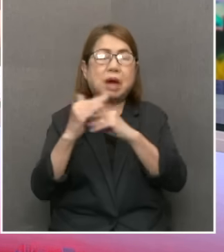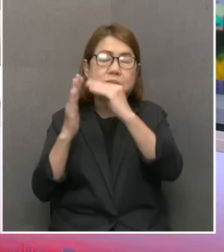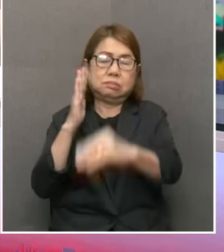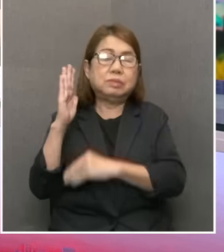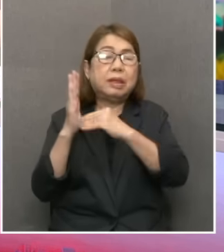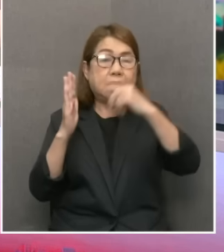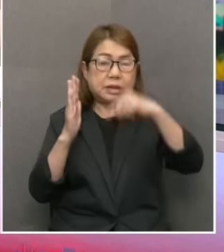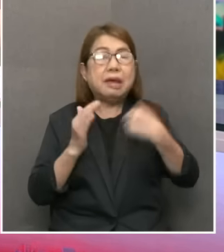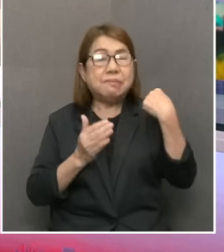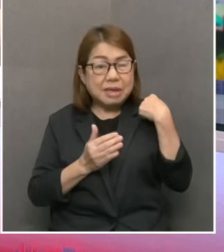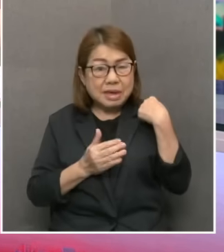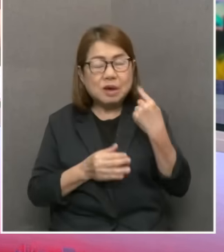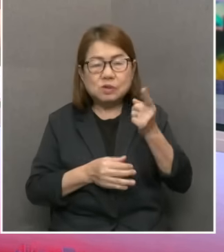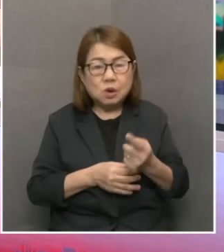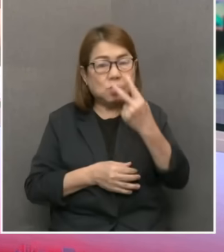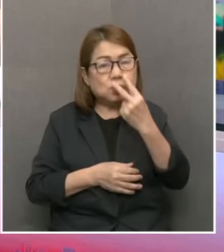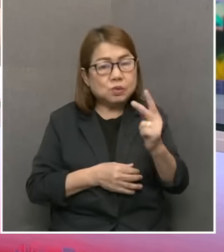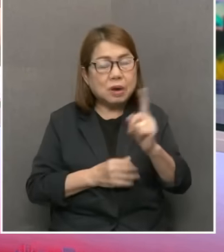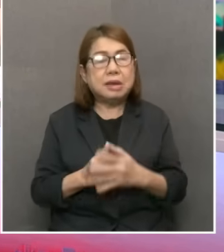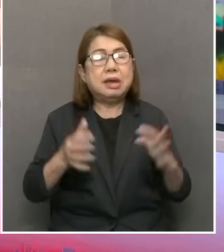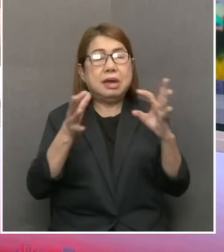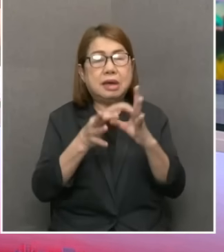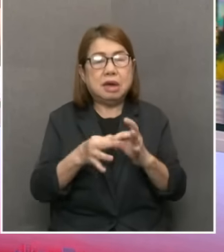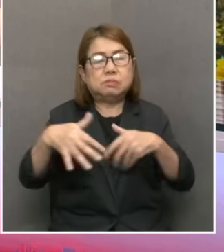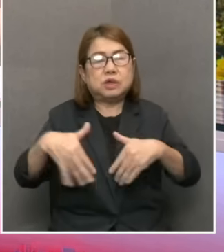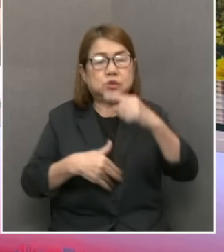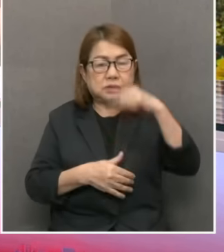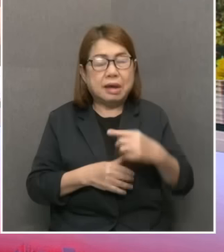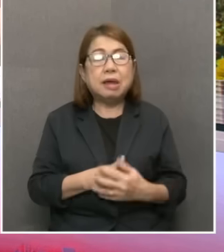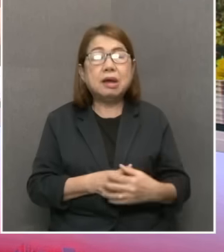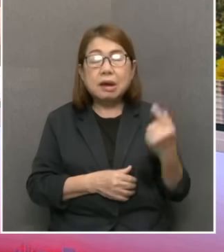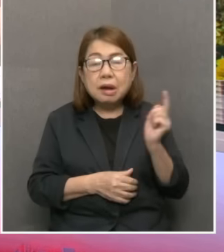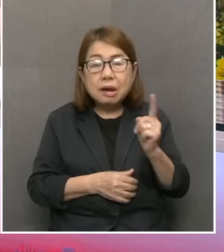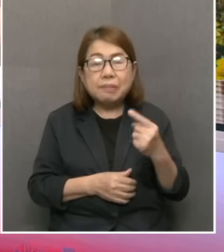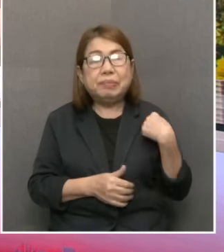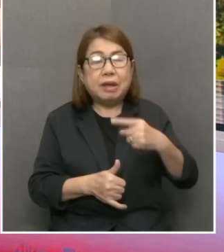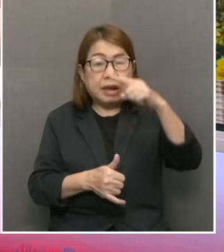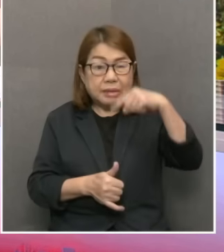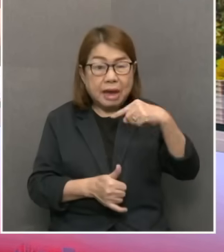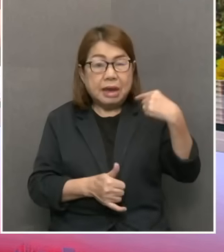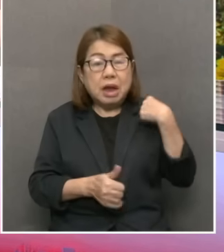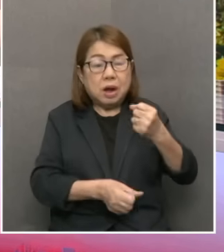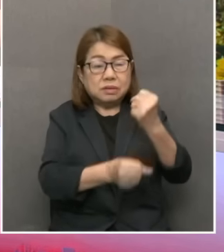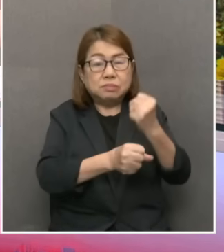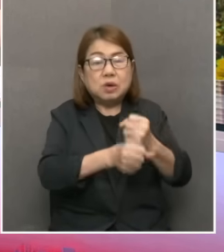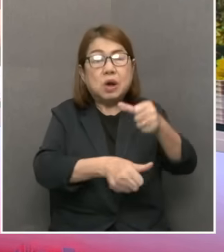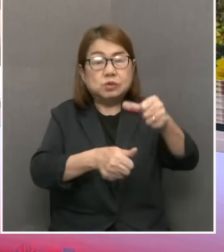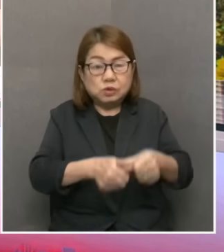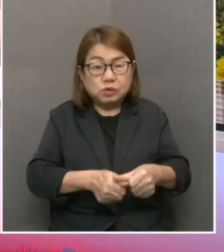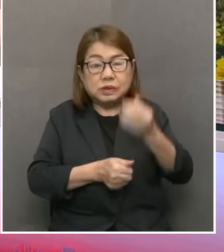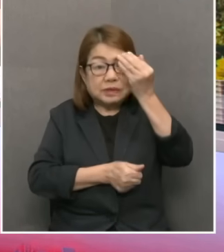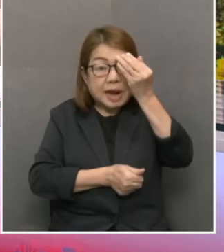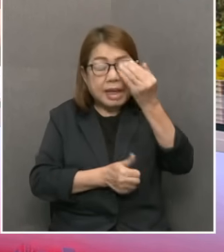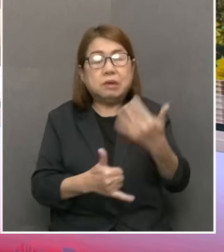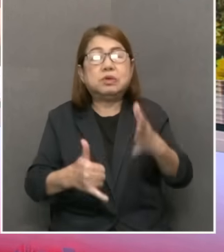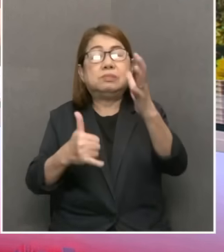ประเด็นที่ต้องตามกันต่อเพราะว่าก็เกี่ยวข้องกับคนไทยเหมือนกันนะคะก็คือคนไทยที่ถูกจับเป็นตัวประกันอยู่ที่กาซาตอนนี้หลังจากเมื่อวานเราพอจะ